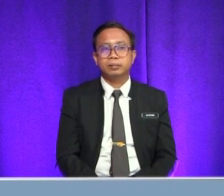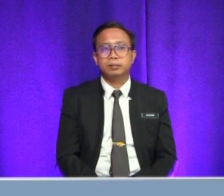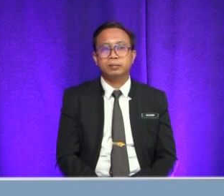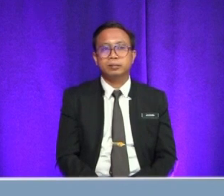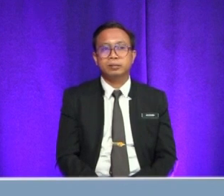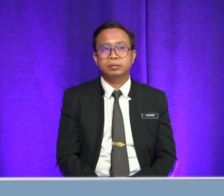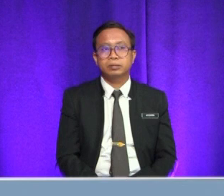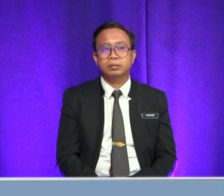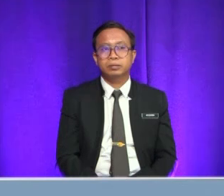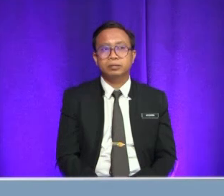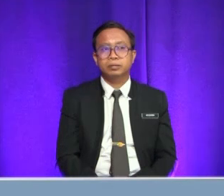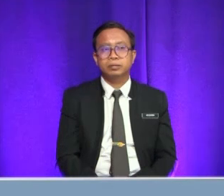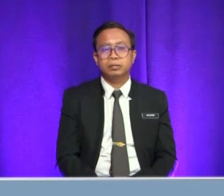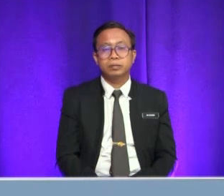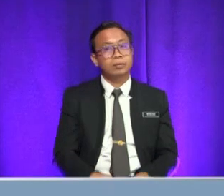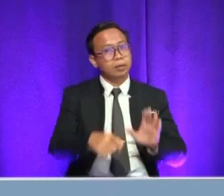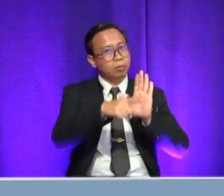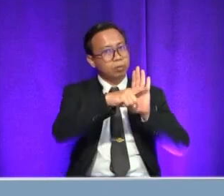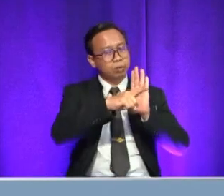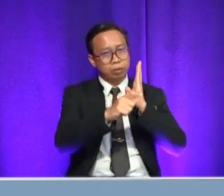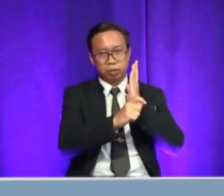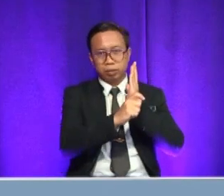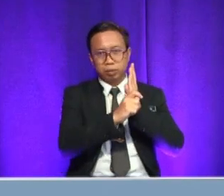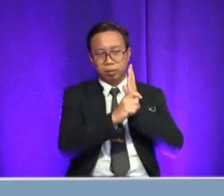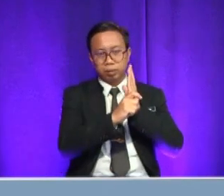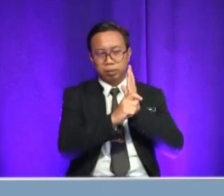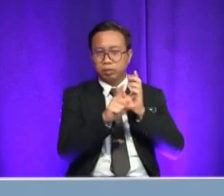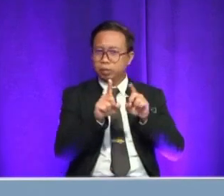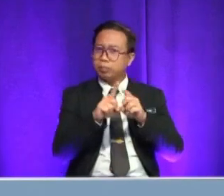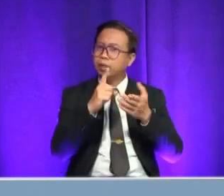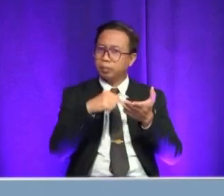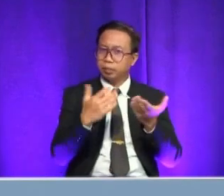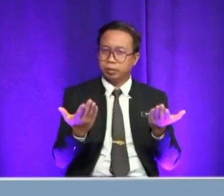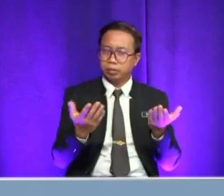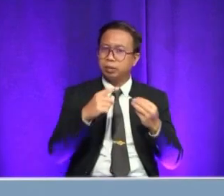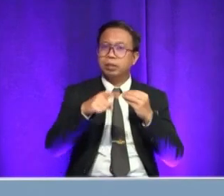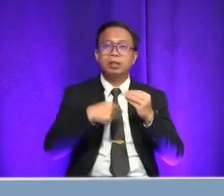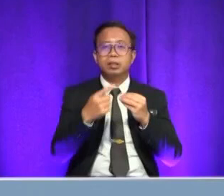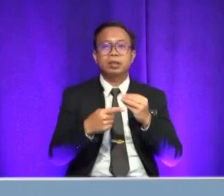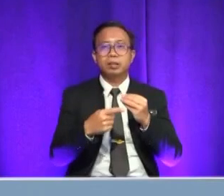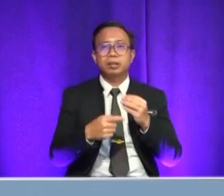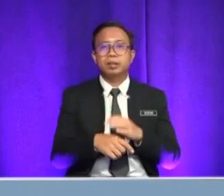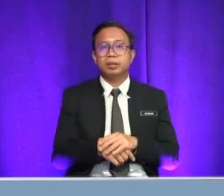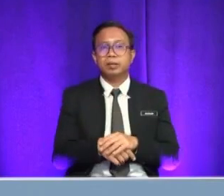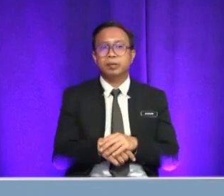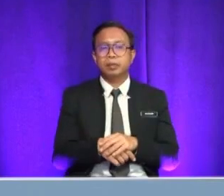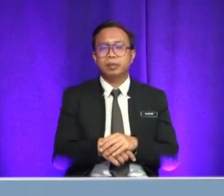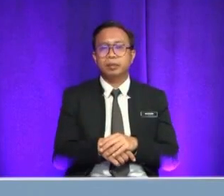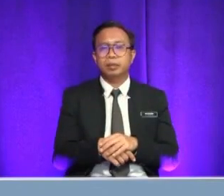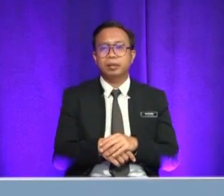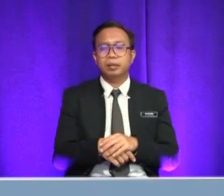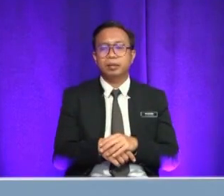Prop terminal merah. positif dengan terminal negatif tu dia berkaitan dengan apa? Dia berkaitan dengan